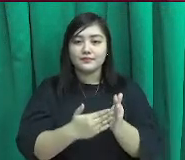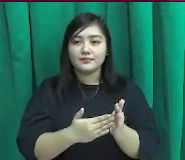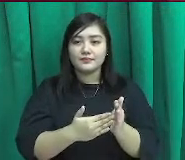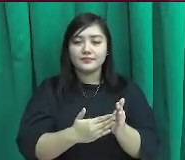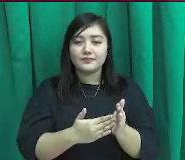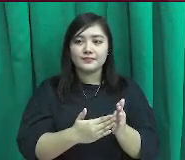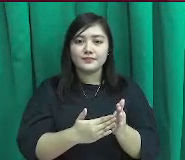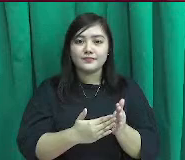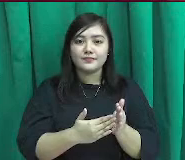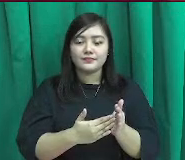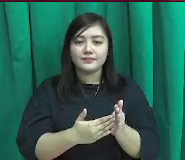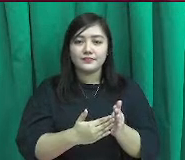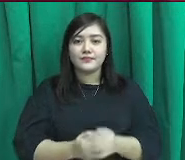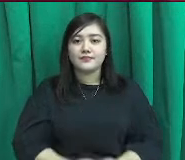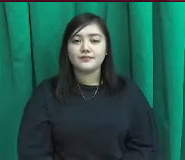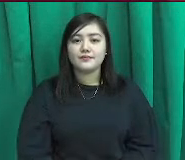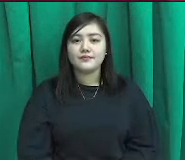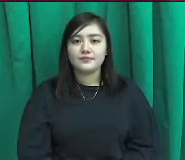na